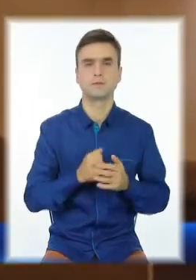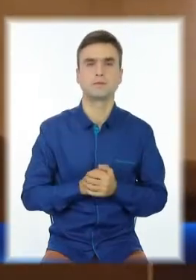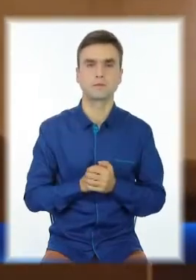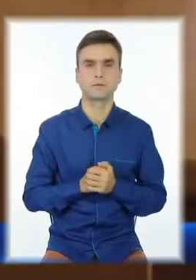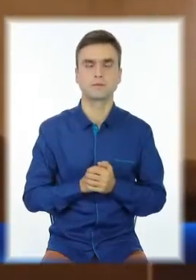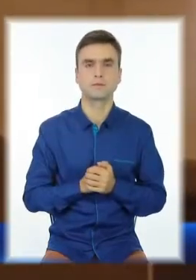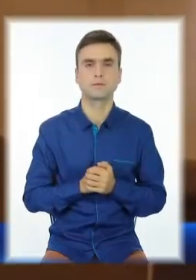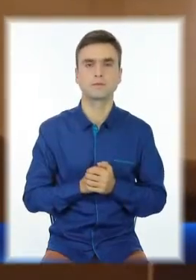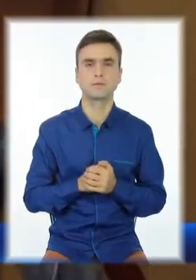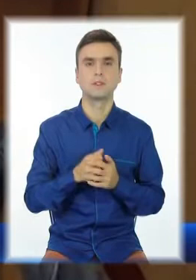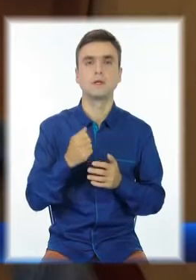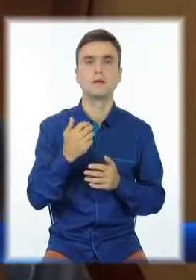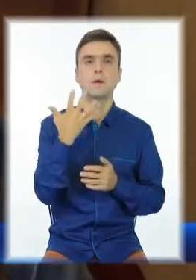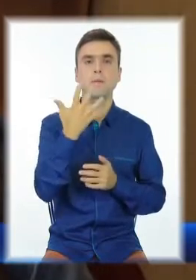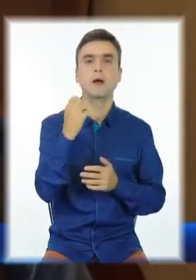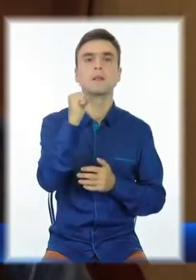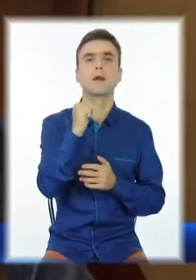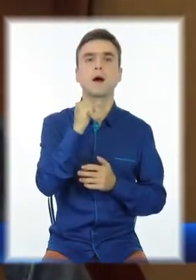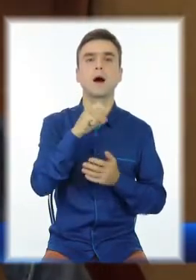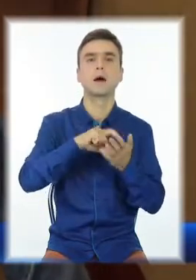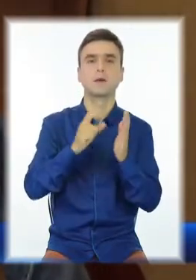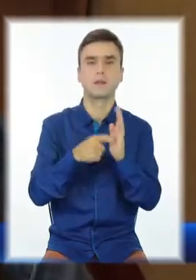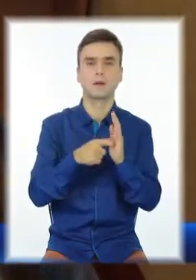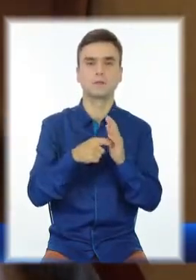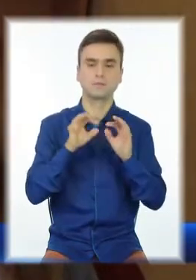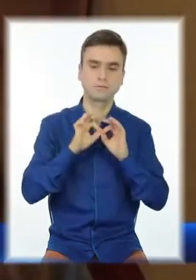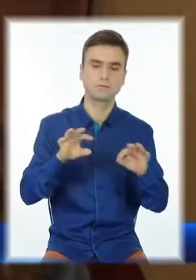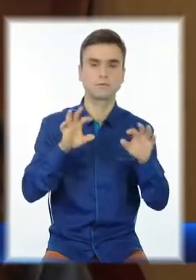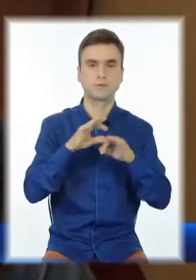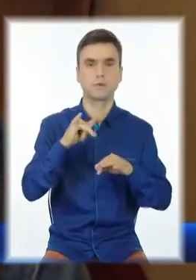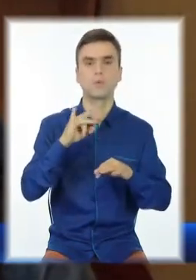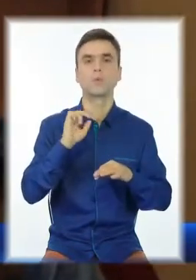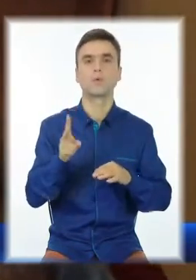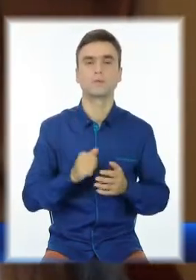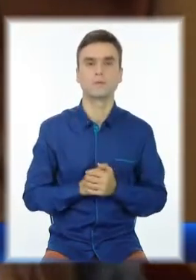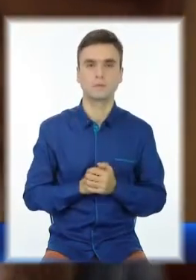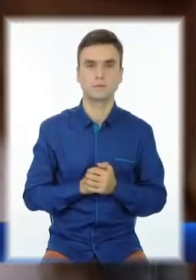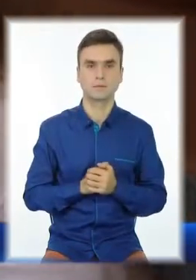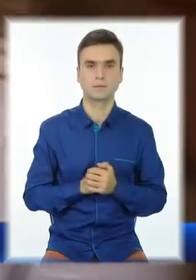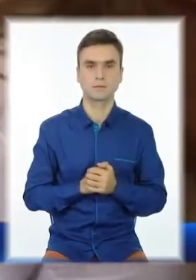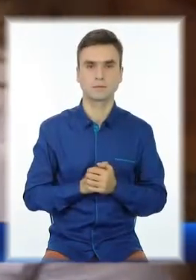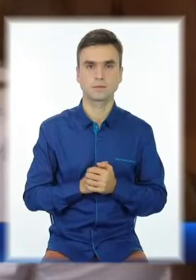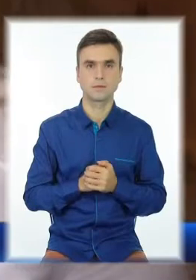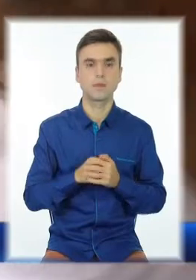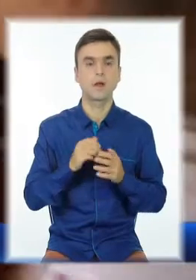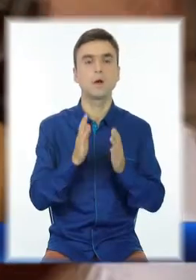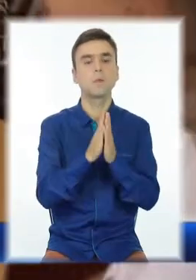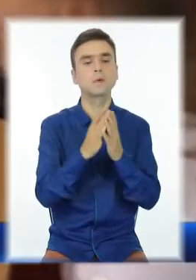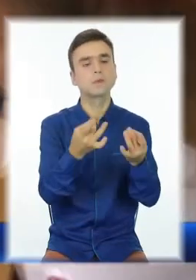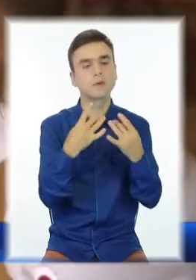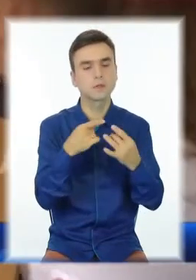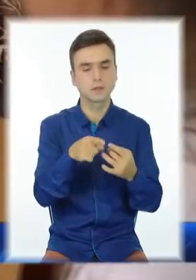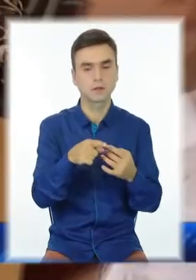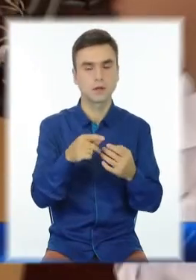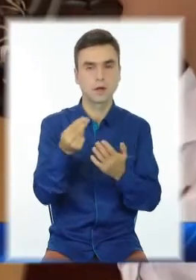та державну символіку. Дітя, скажіть, будь ласка, чи правильно Україночка назвала? Так. Тризуб? Так.